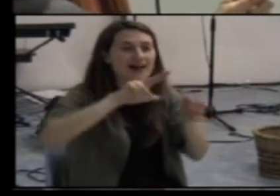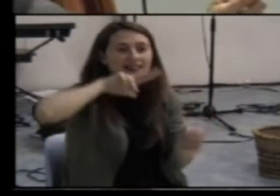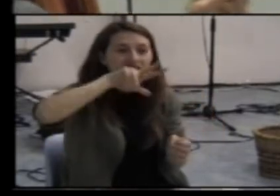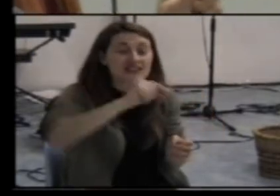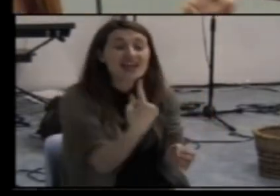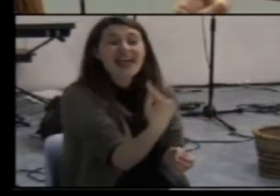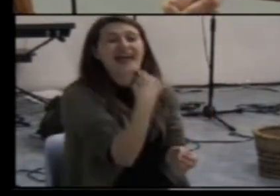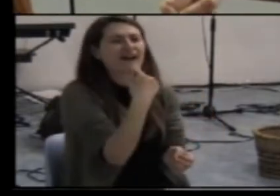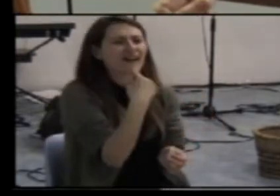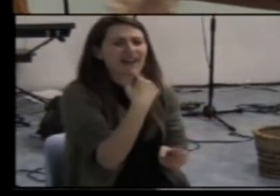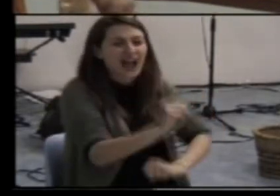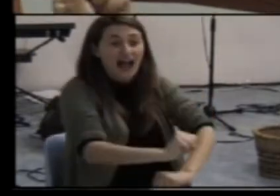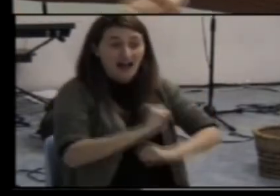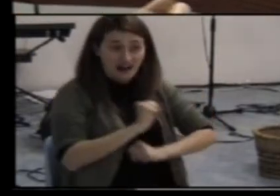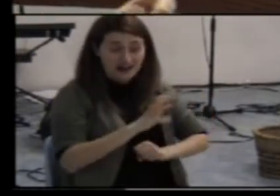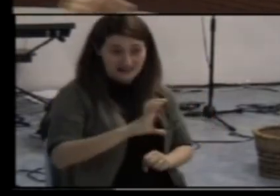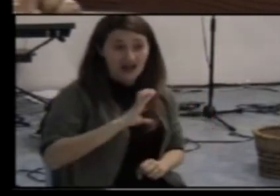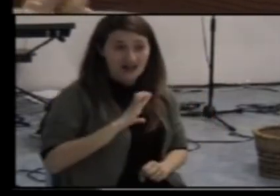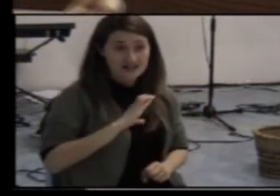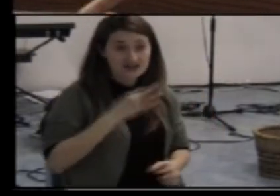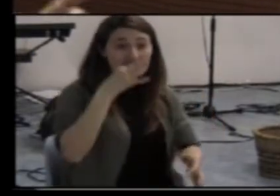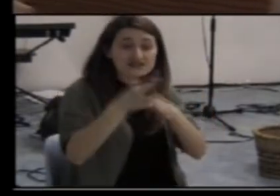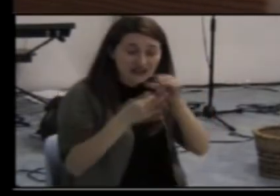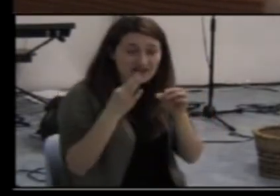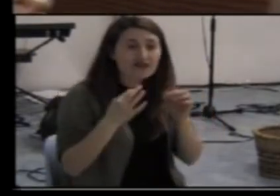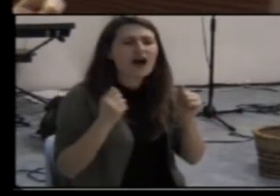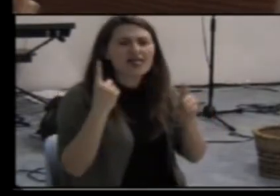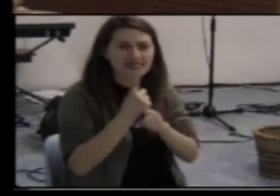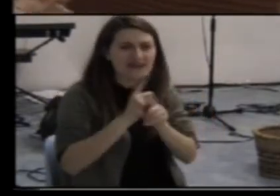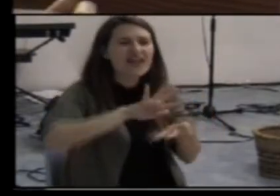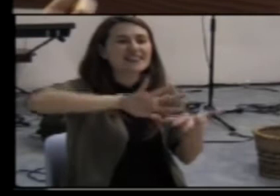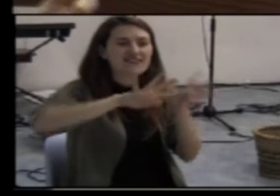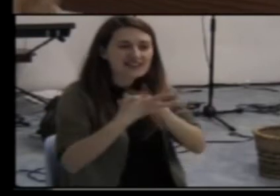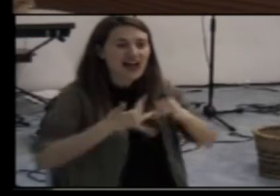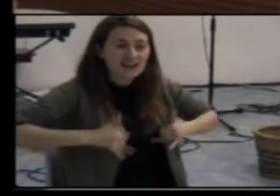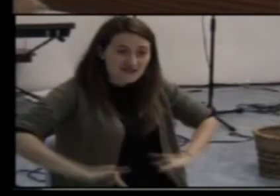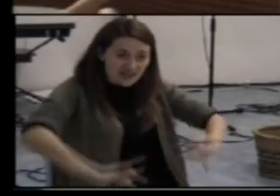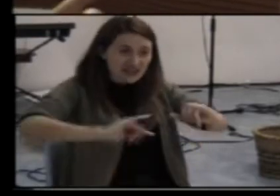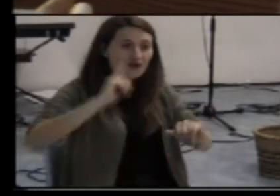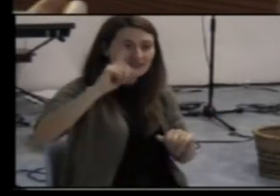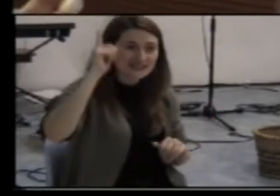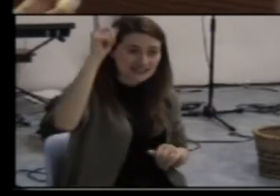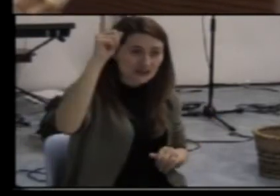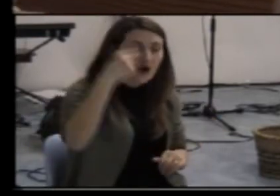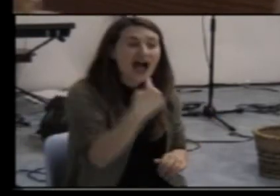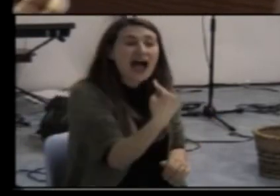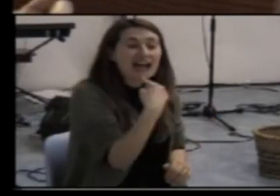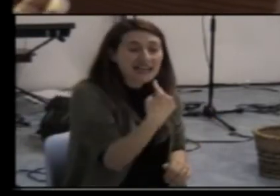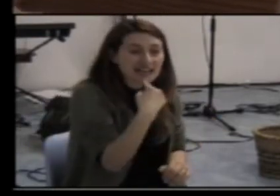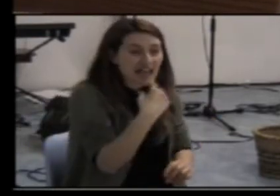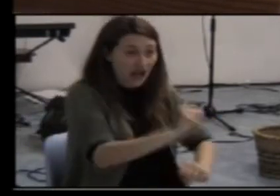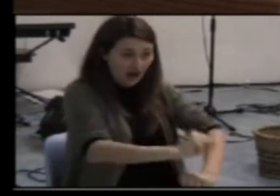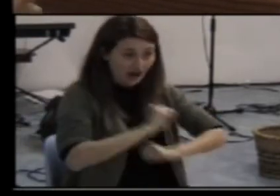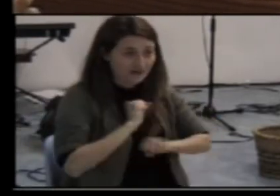crede in Cristo ha il diritto di diventare figlio di Dio, ha diritto a